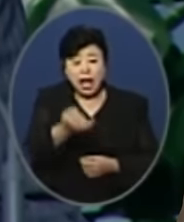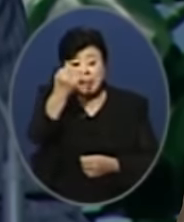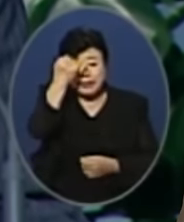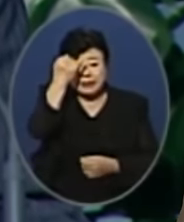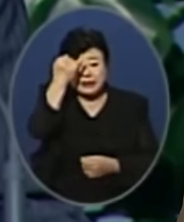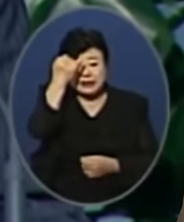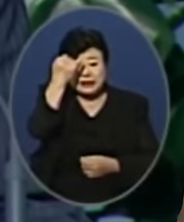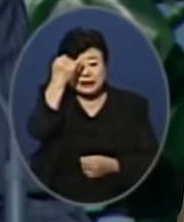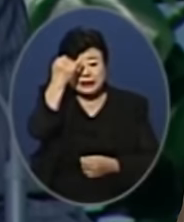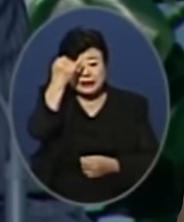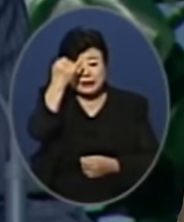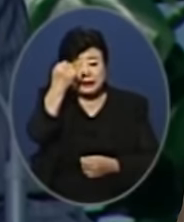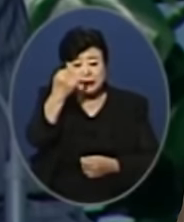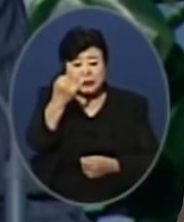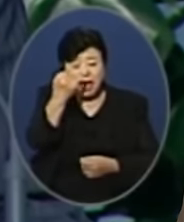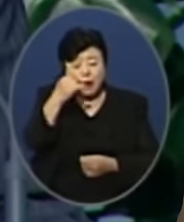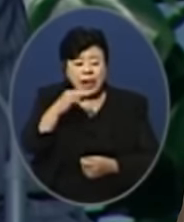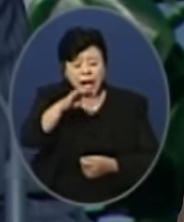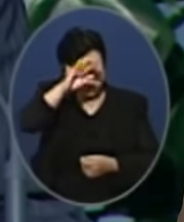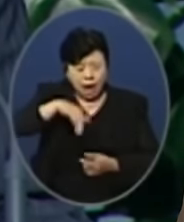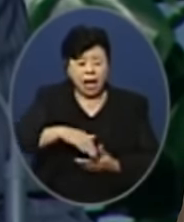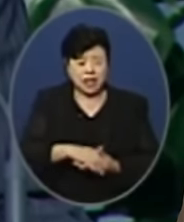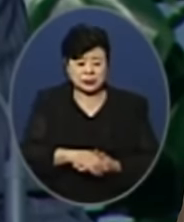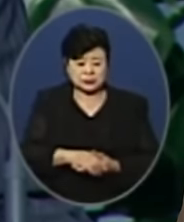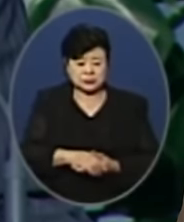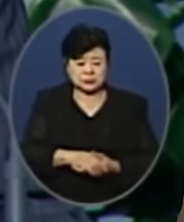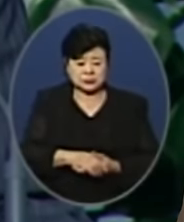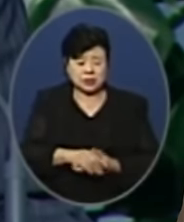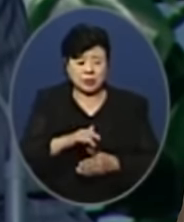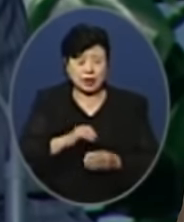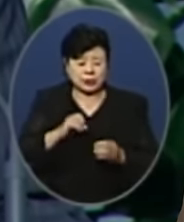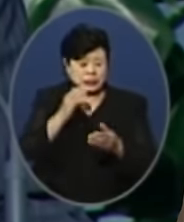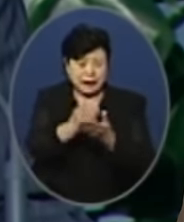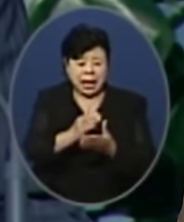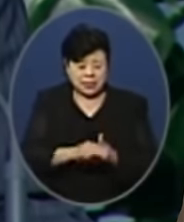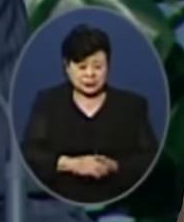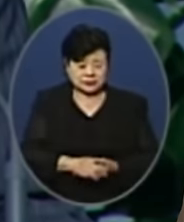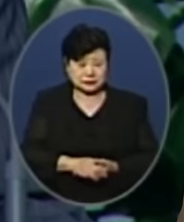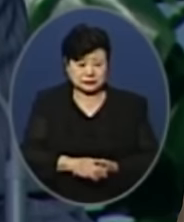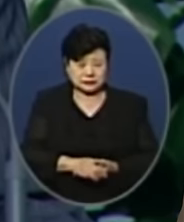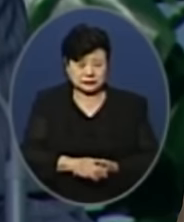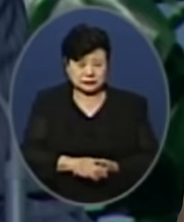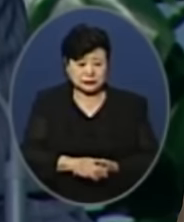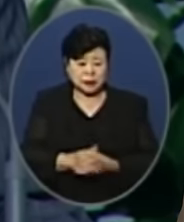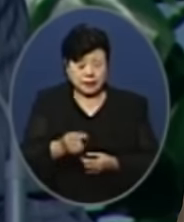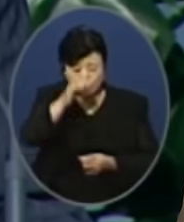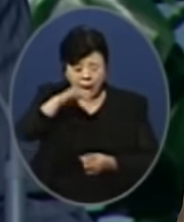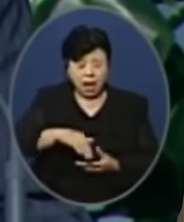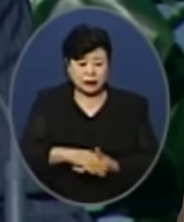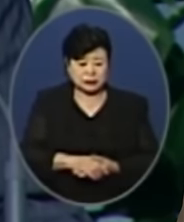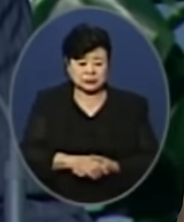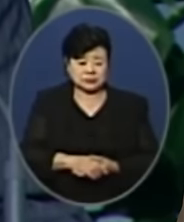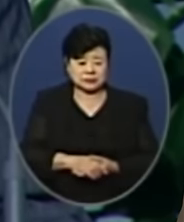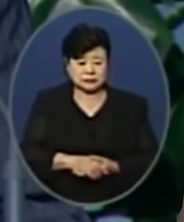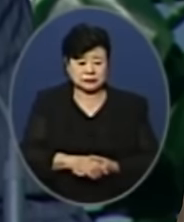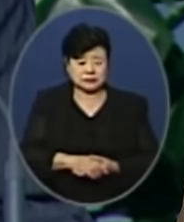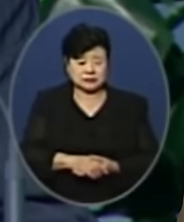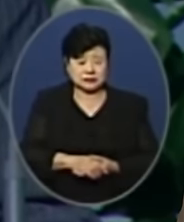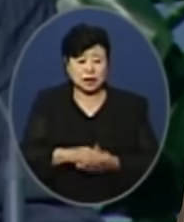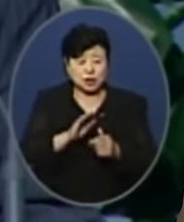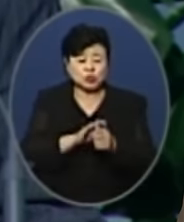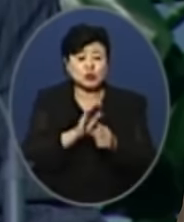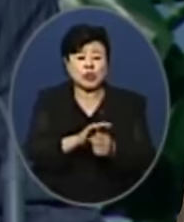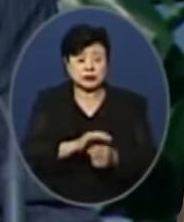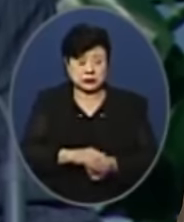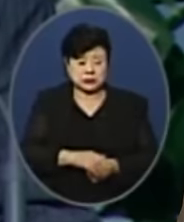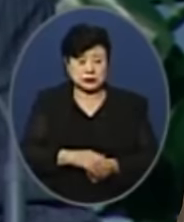아담이 하와야 이리 오너라, 마귀하고 이야기하면 안 돼, 빨리 이리 와, 그렇게 도와줘야